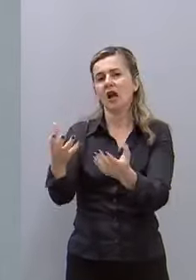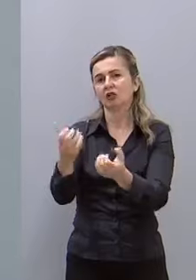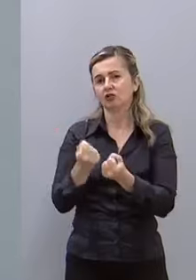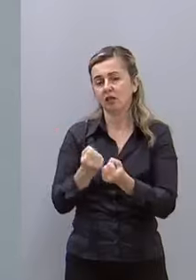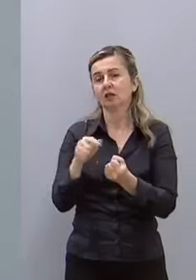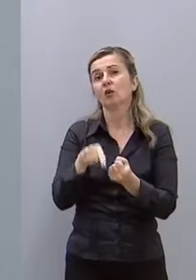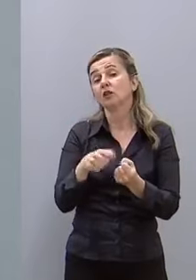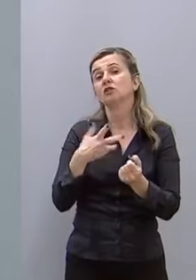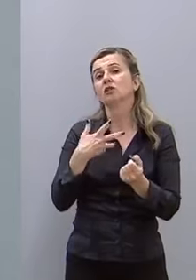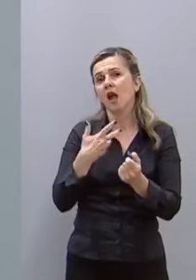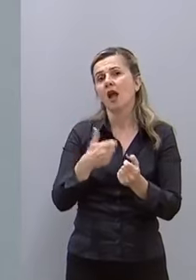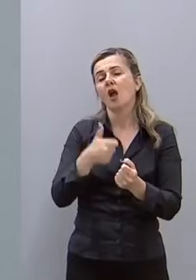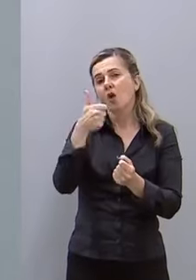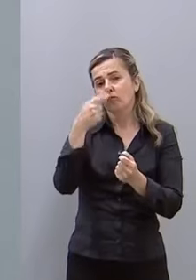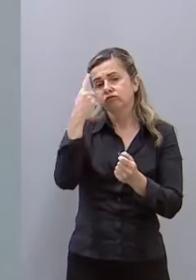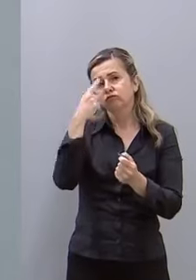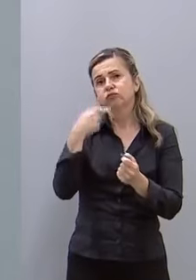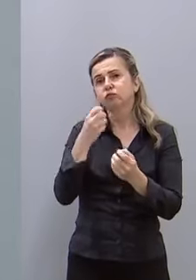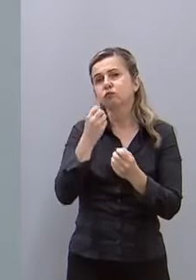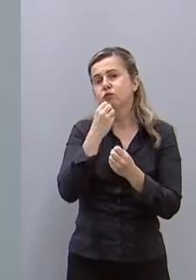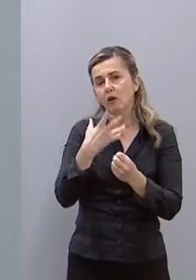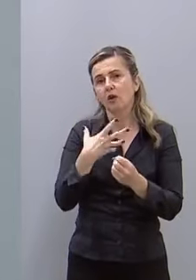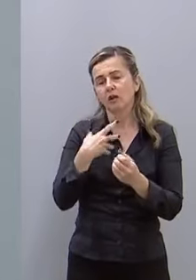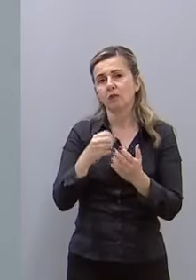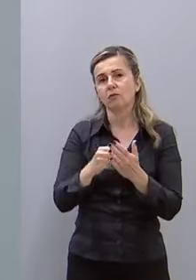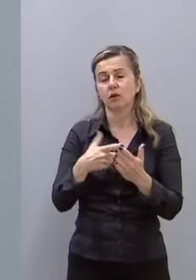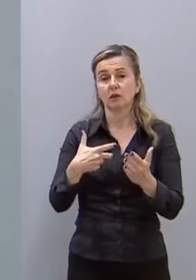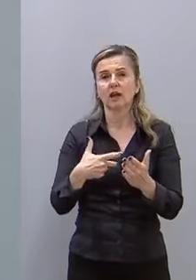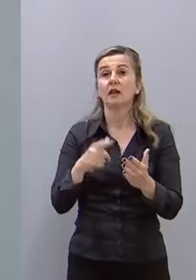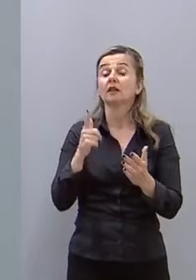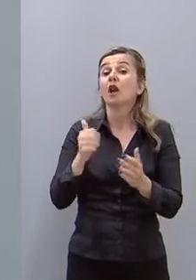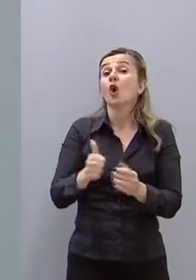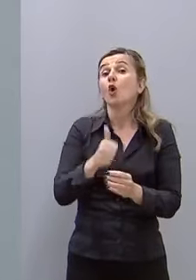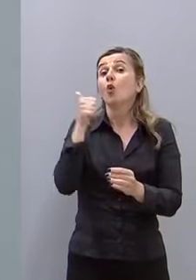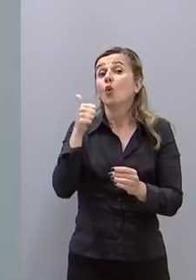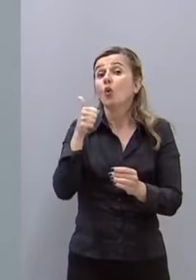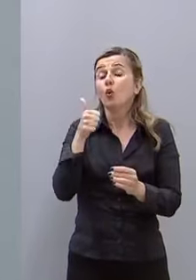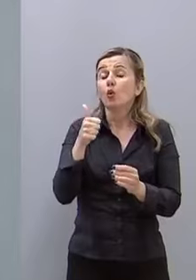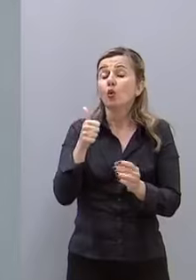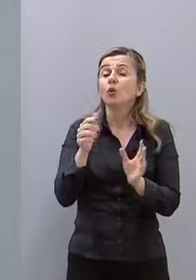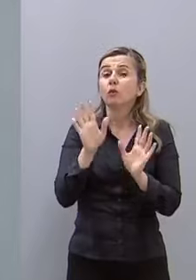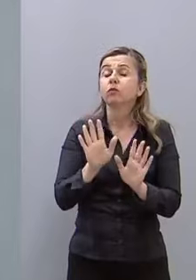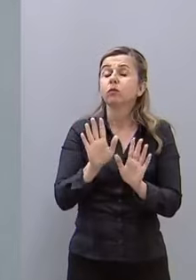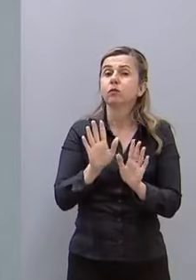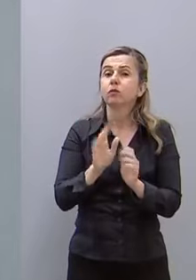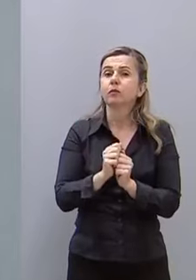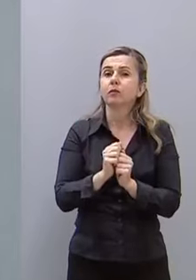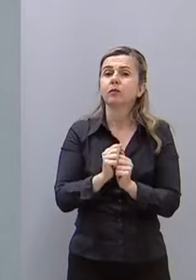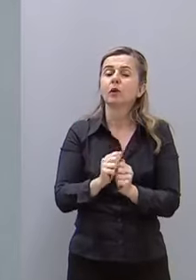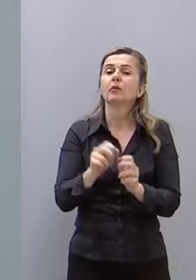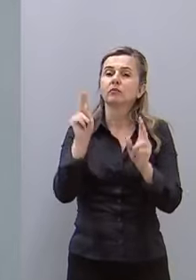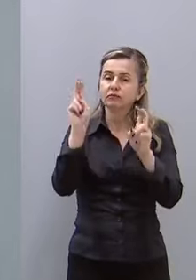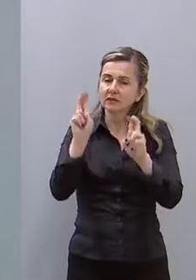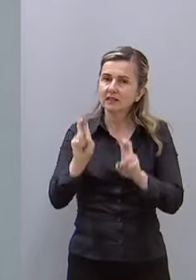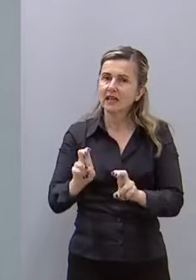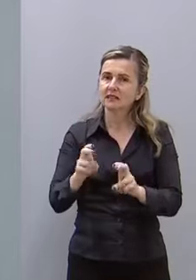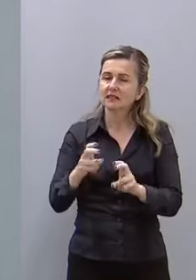questo è un è un aspetto è un aspetto importante è uno dei primi test